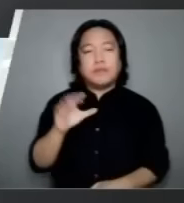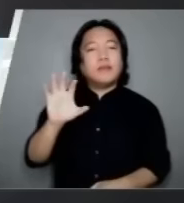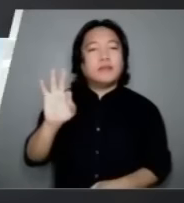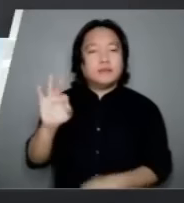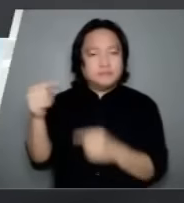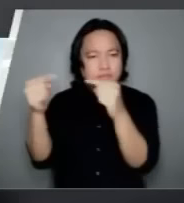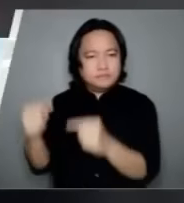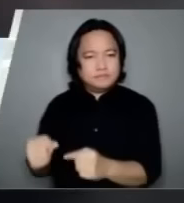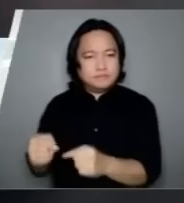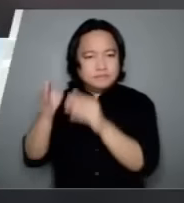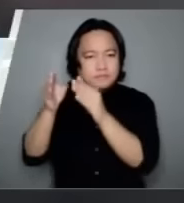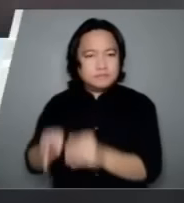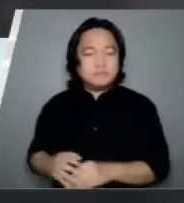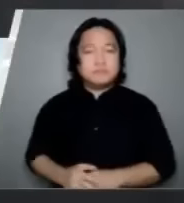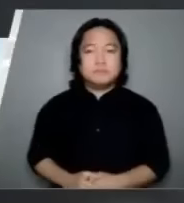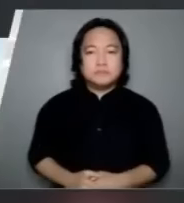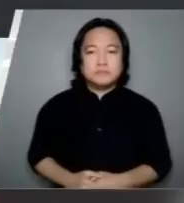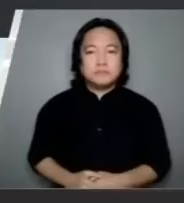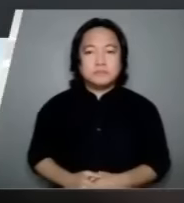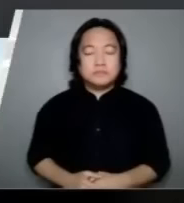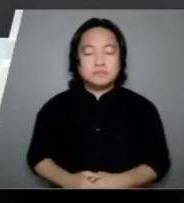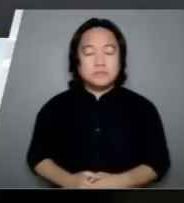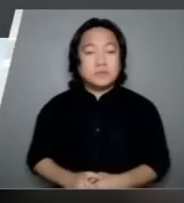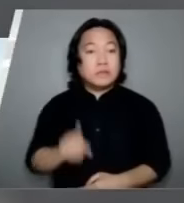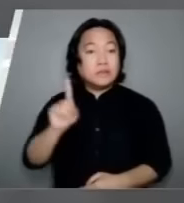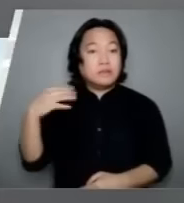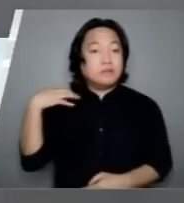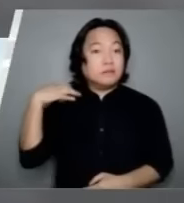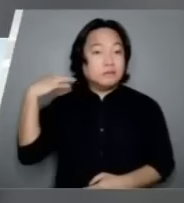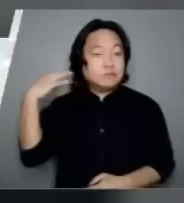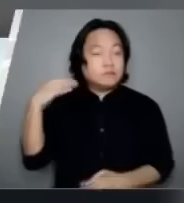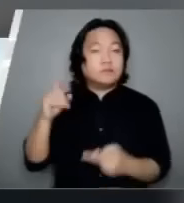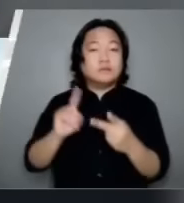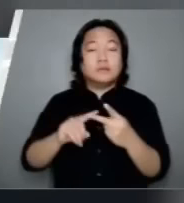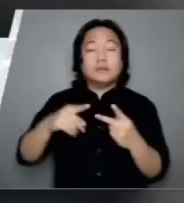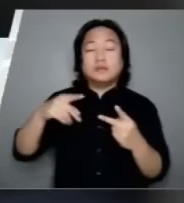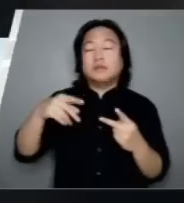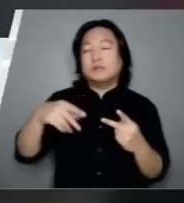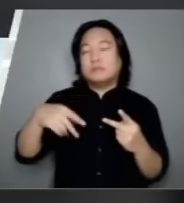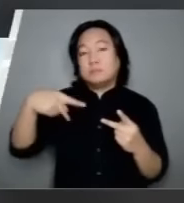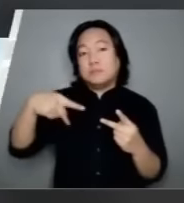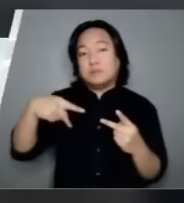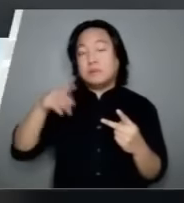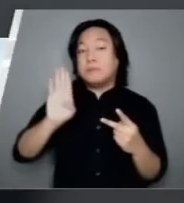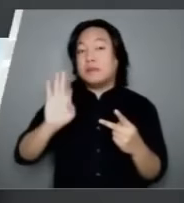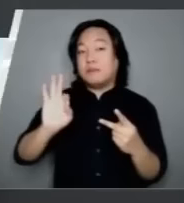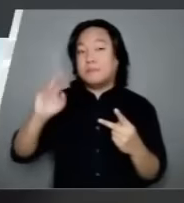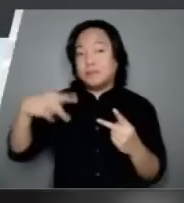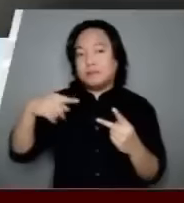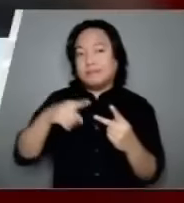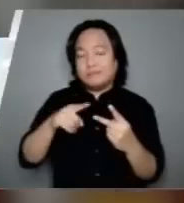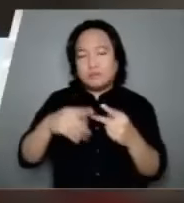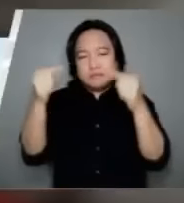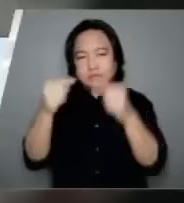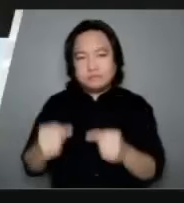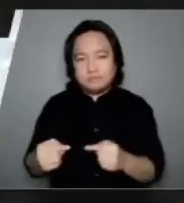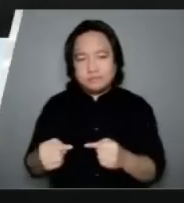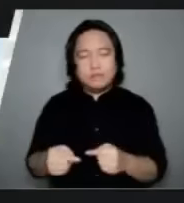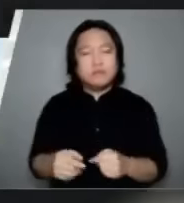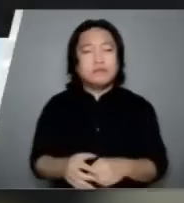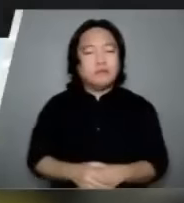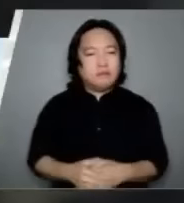5 volunteers, ang isa naman ay tauhan ng BFP. Nasampung alagang aso at pusa rin ang nasawi sa sunog.